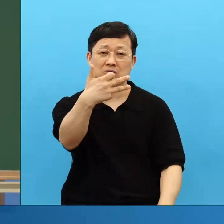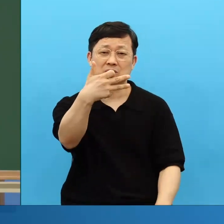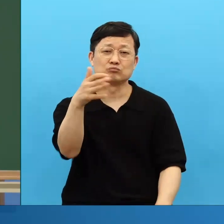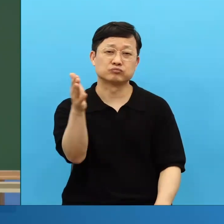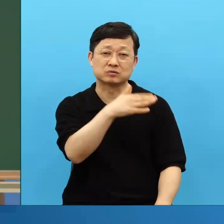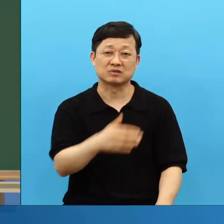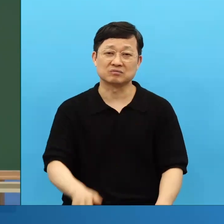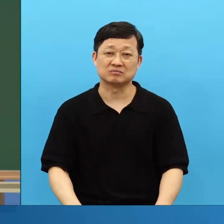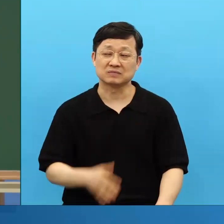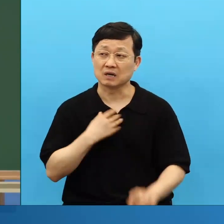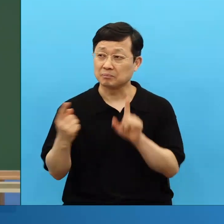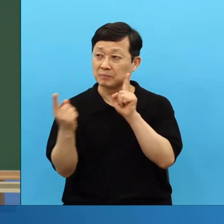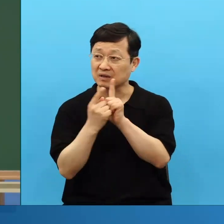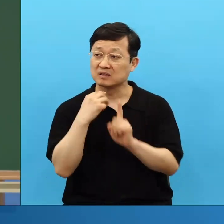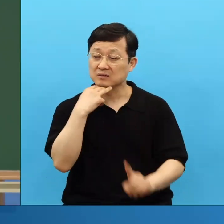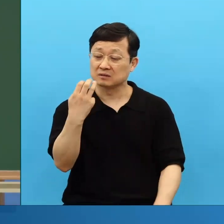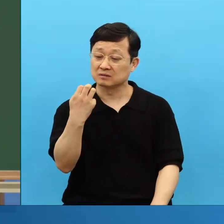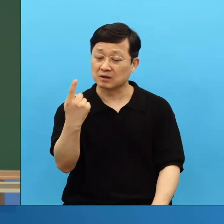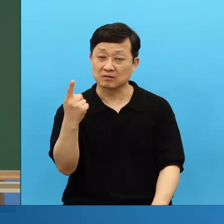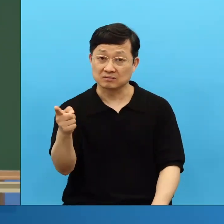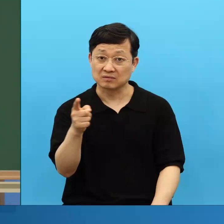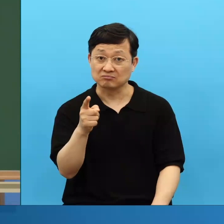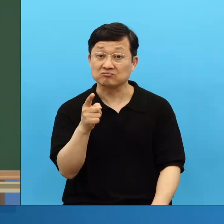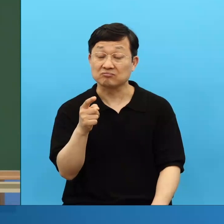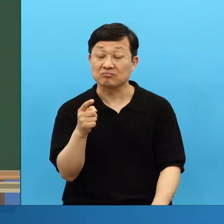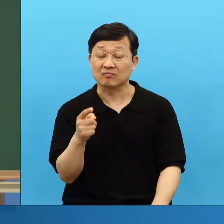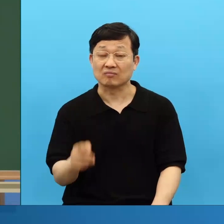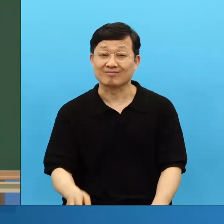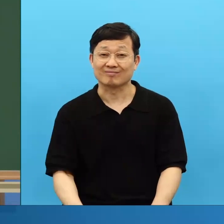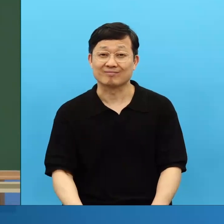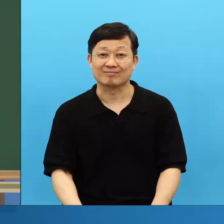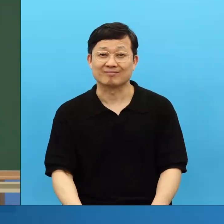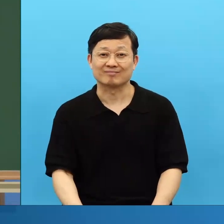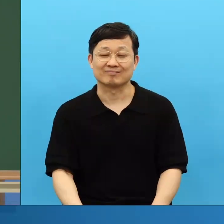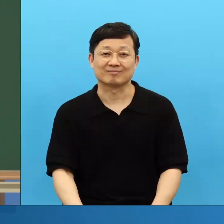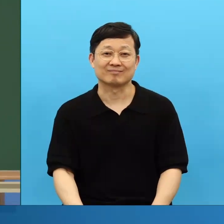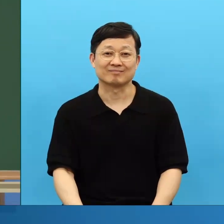그래서 저를 만난 건 31살 때였는데 전과가 있었죠.